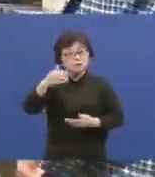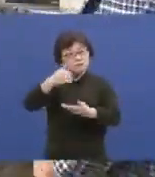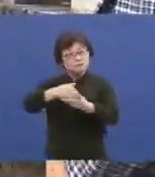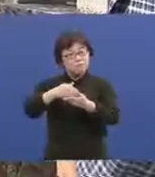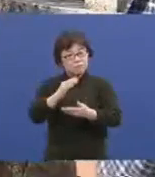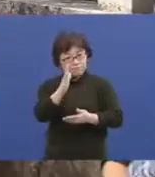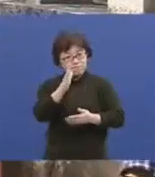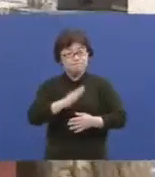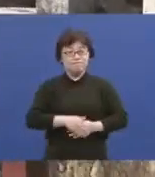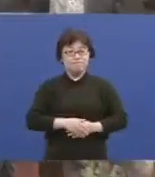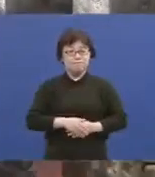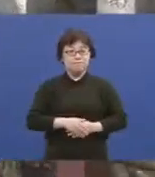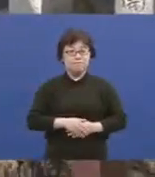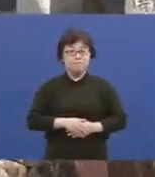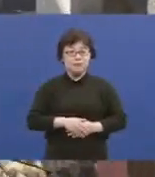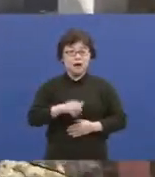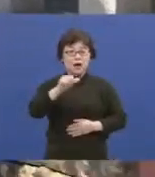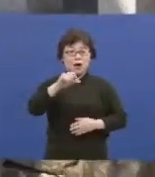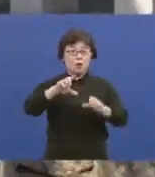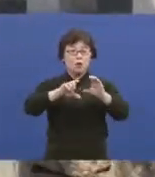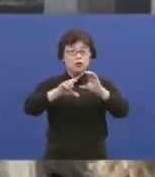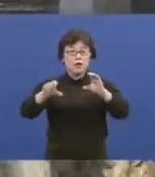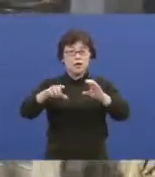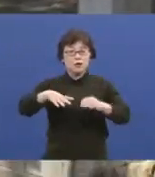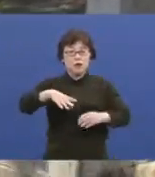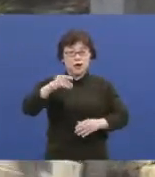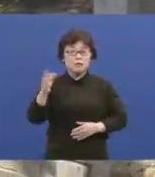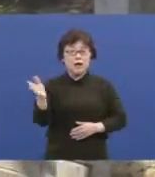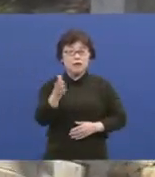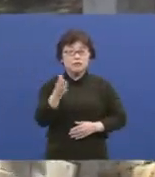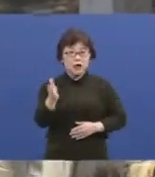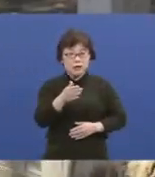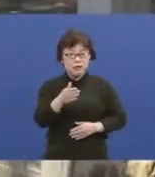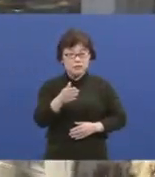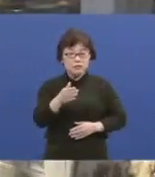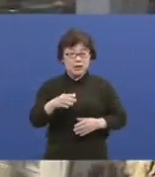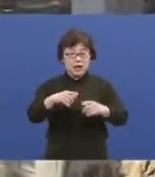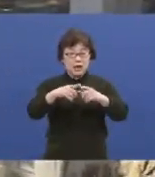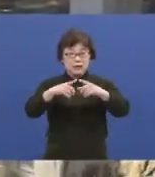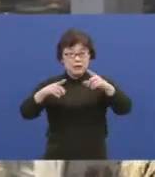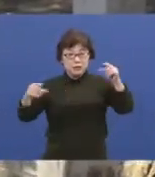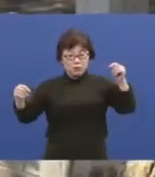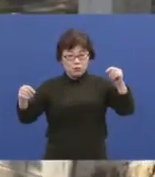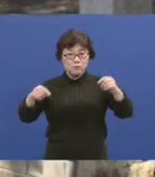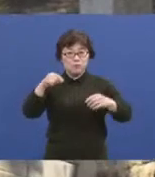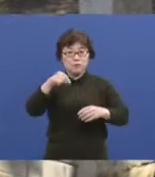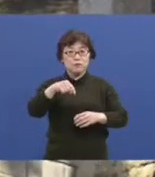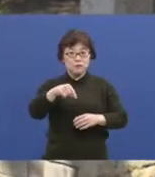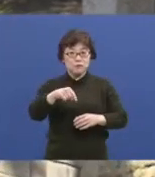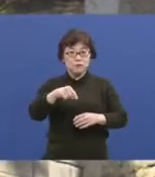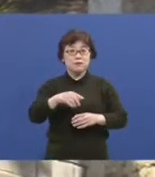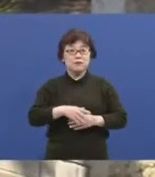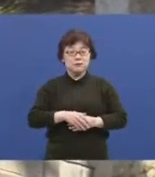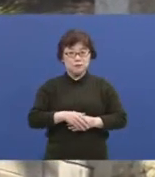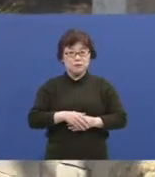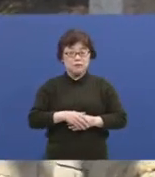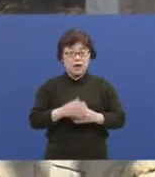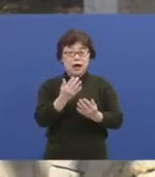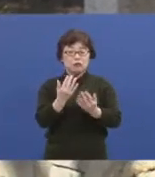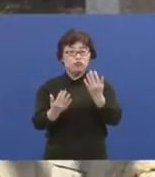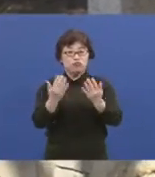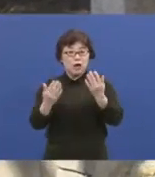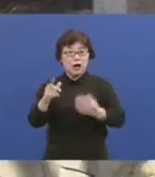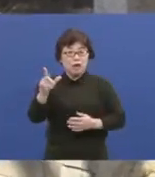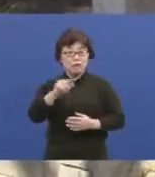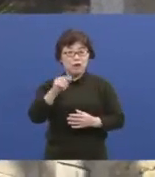5世紀の初め頃まで日本では、我が国ではいわゆる草を使